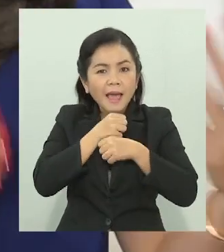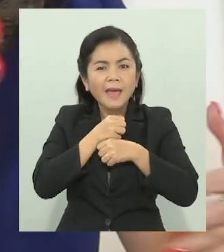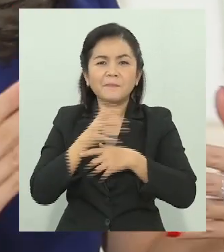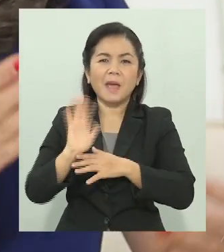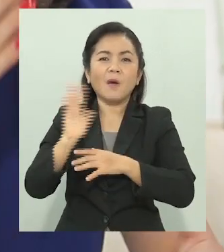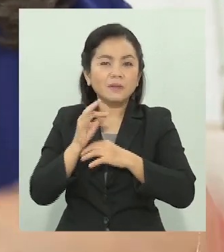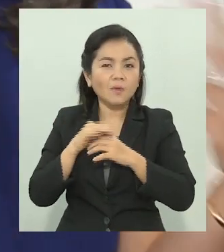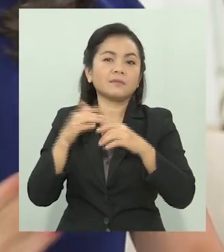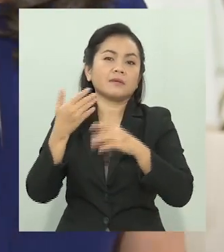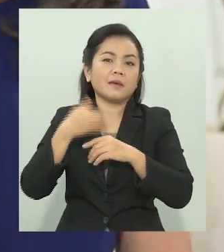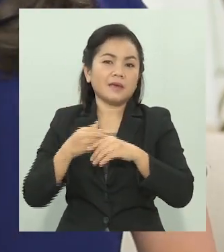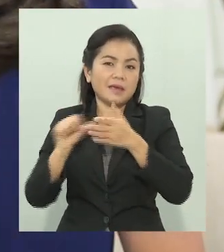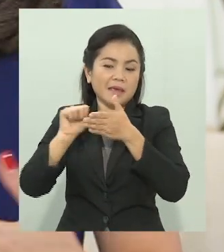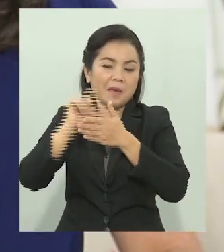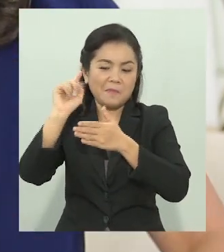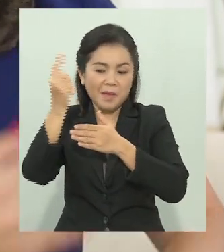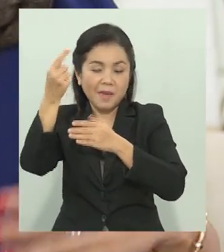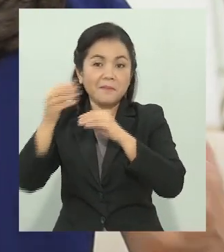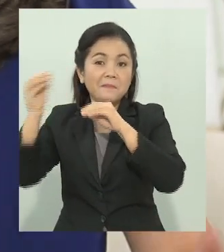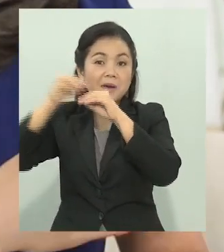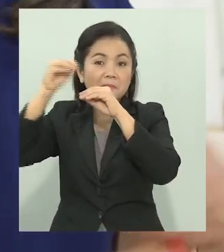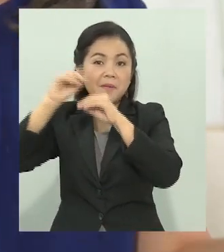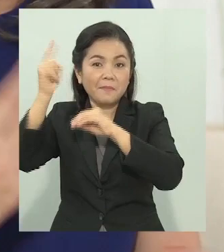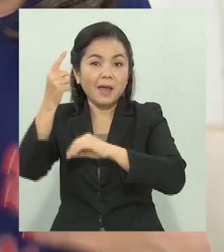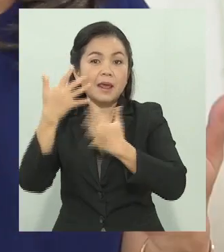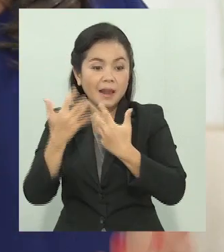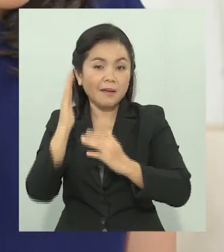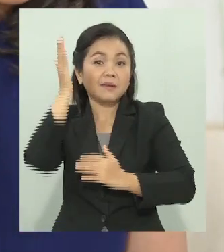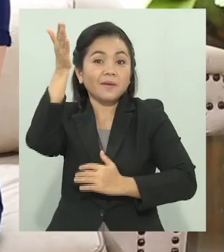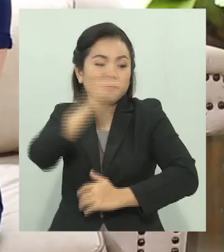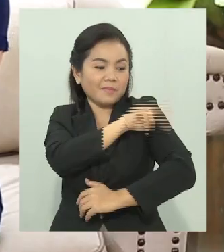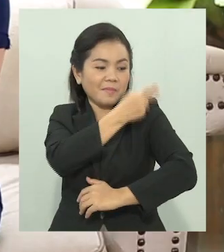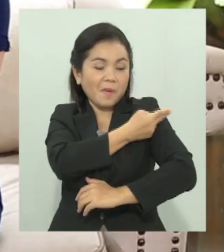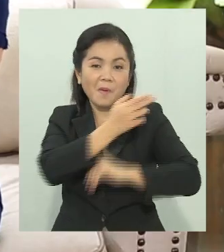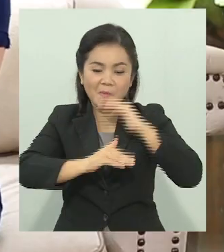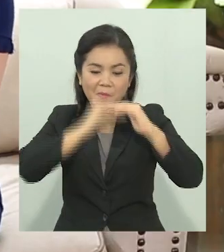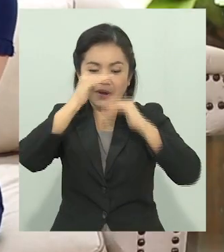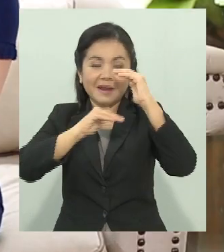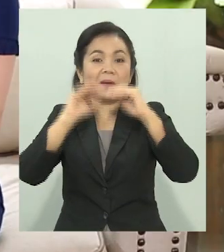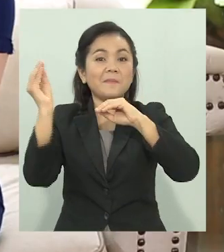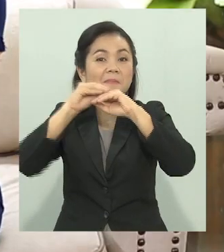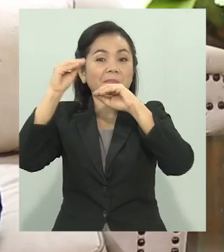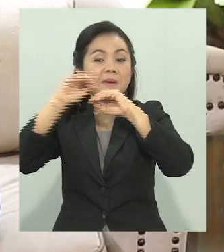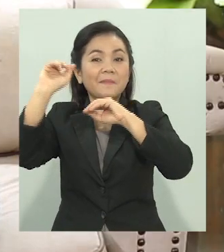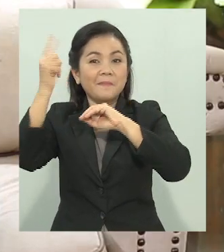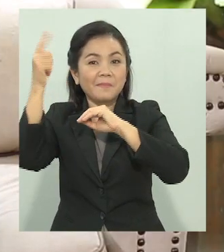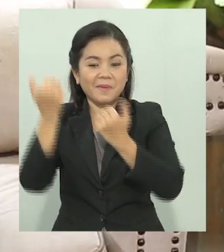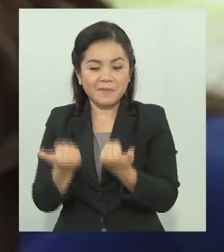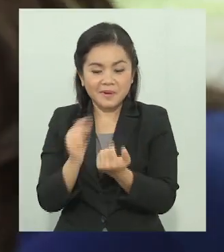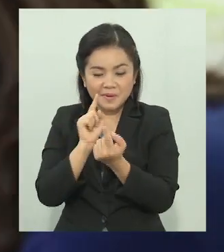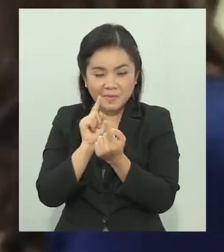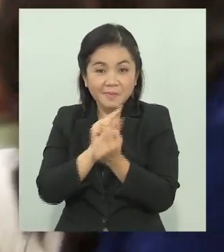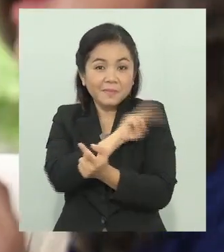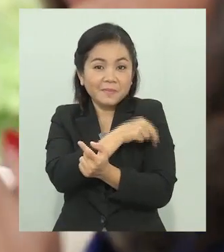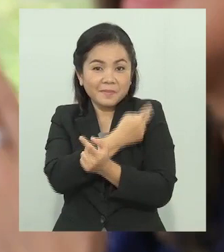ขไปแต่จริงๆแล้วต่อไปในอนาคตมันก็อาจจะมีวิวัฒนาการทางการแพทย์อะไรเพิ่มๆขึ้นมาอีกนะคะวันนี้ก็ต้องกราบขอบพระคุณคุณหมอกีดากรมากๆนะคะ คร ับ